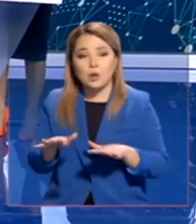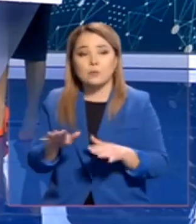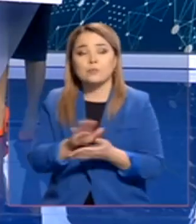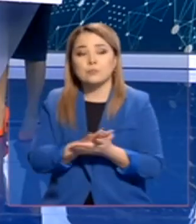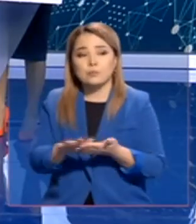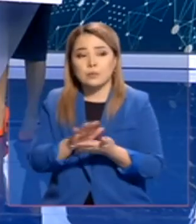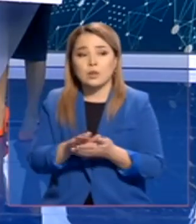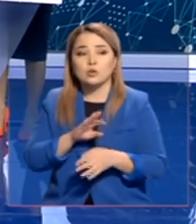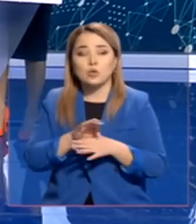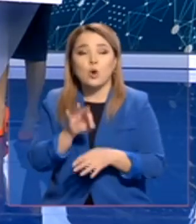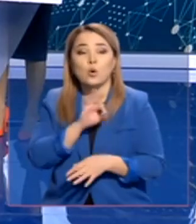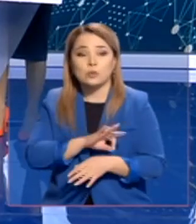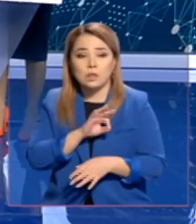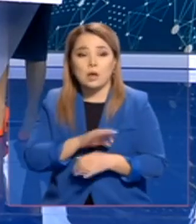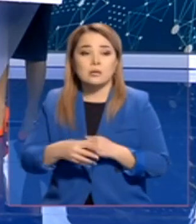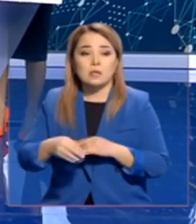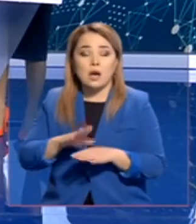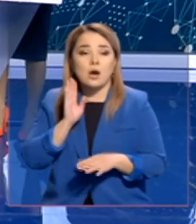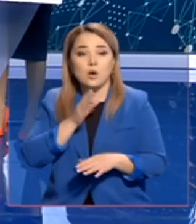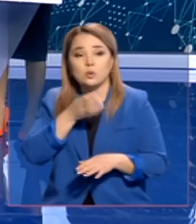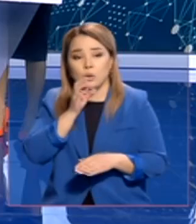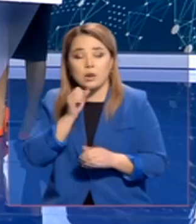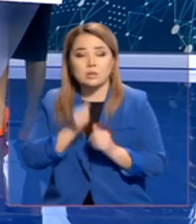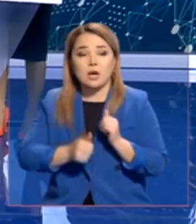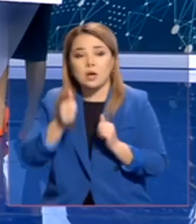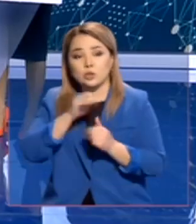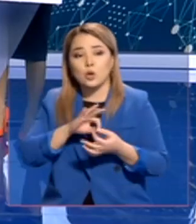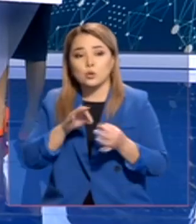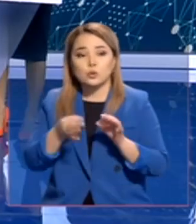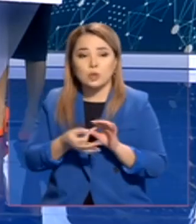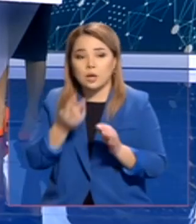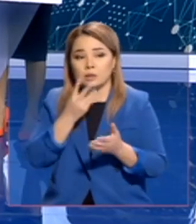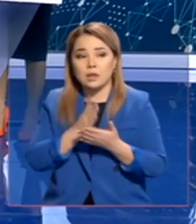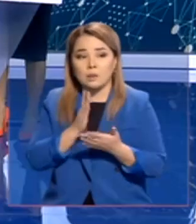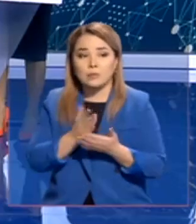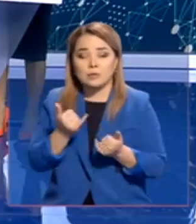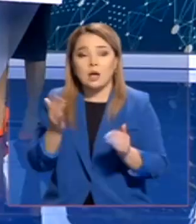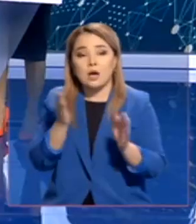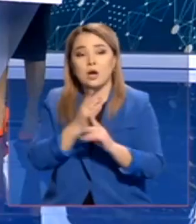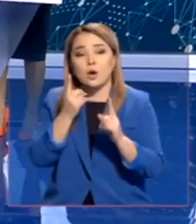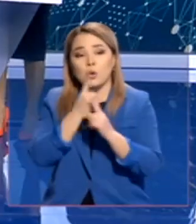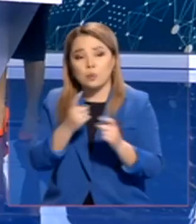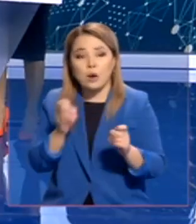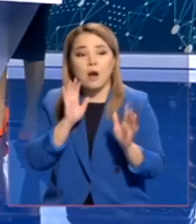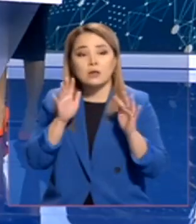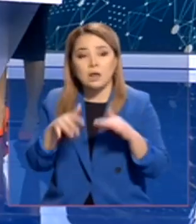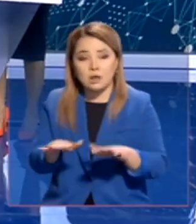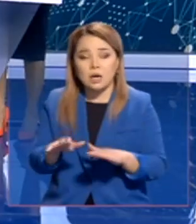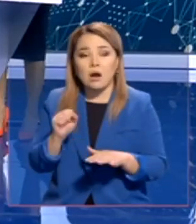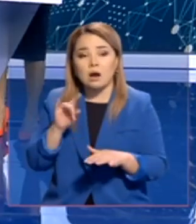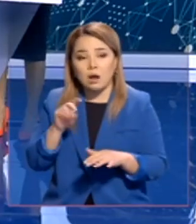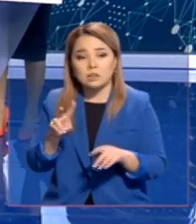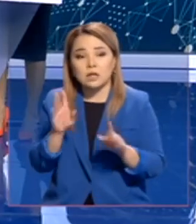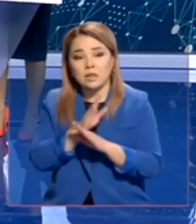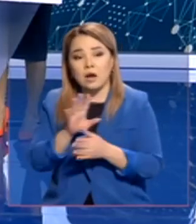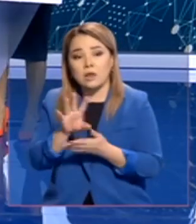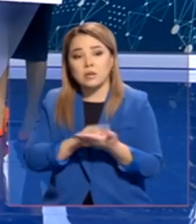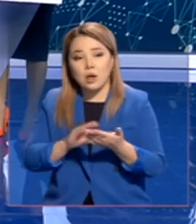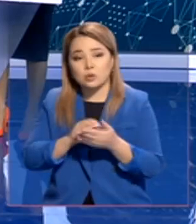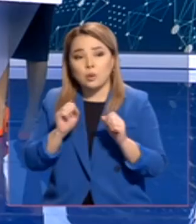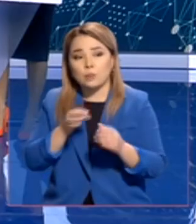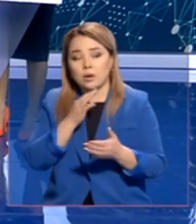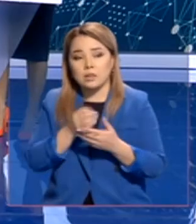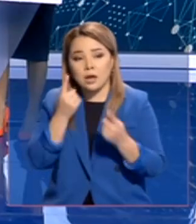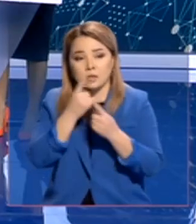тұшытып қолданатын өңірде ауыз су мәселесі жылдан жылға күрделеніп барады. Экологтар Каспий арал тағдырын қайталауы мүмкін